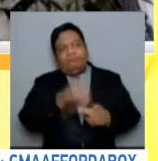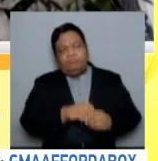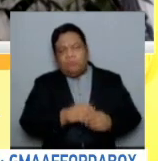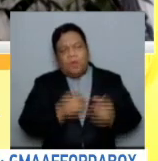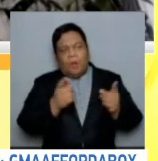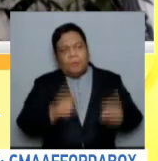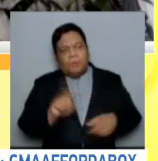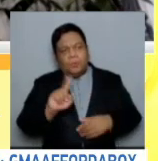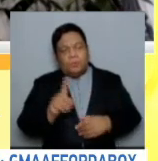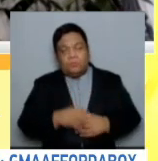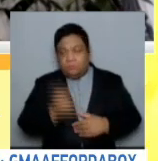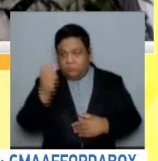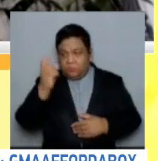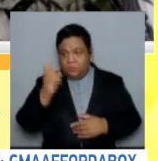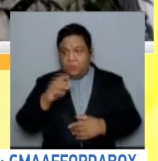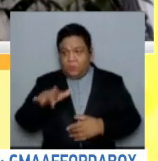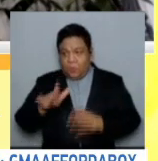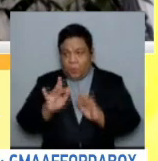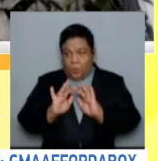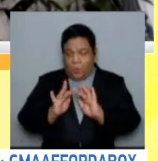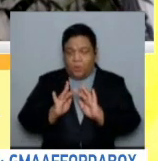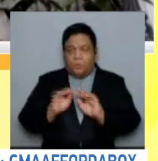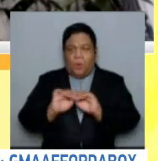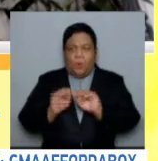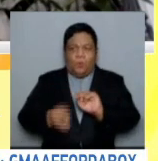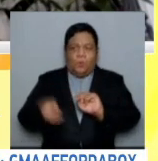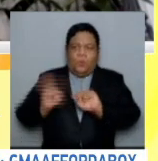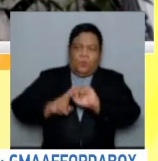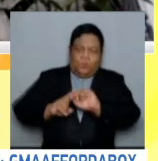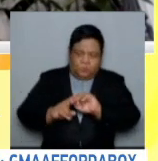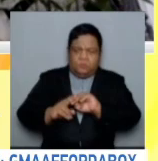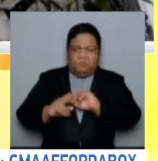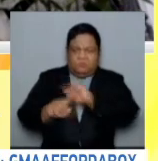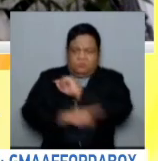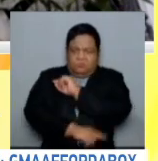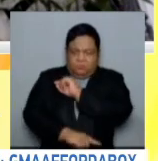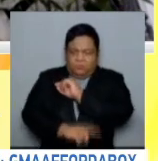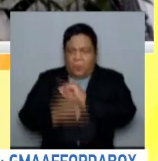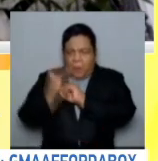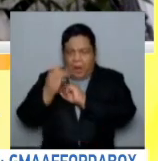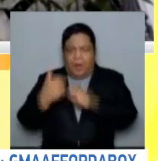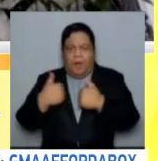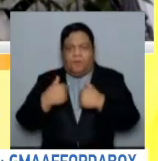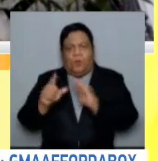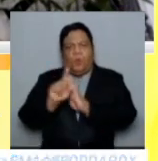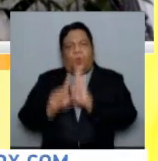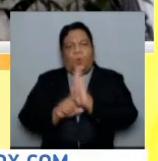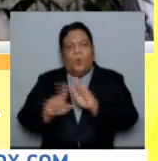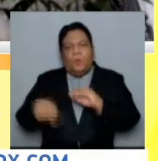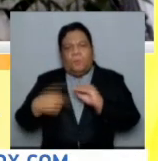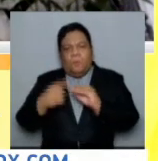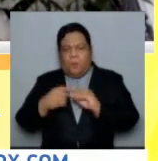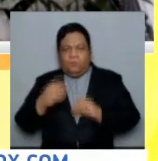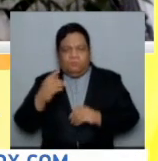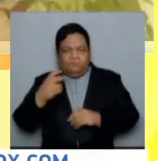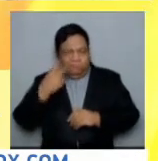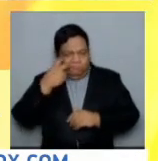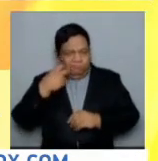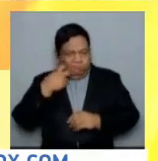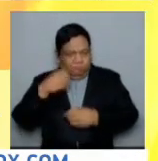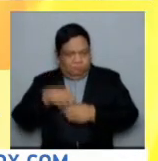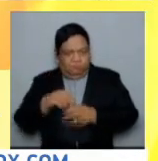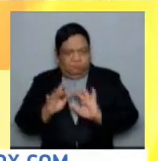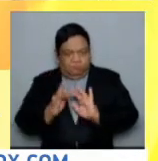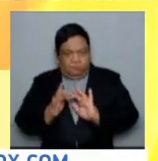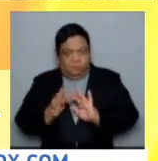online, tataas ang penalty by 1 degree ayon sa ating cybercrime prevention law. Mm-hmm. Also, unless magkaroon ng batas na ginagawang krimen ang pagsanla